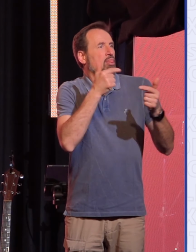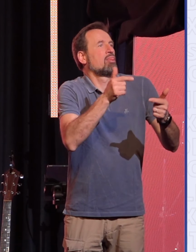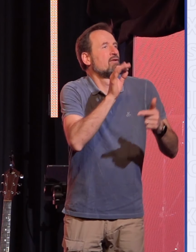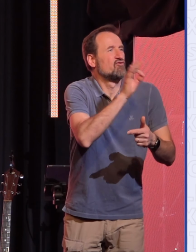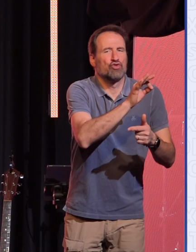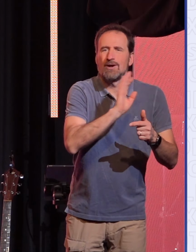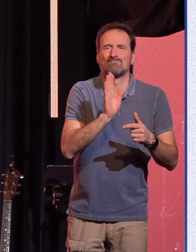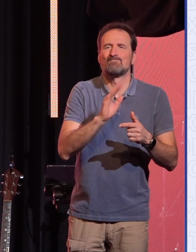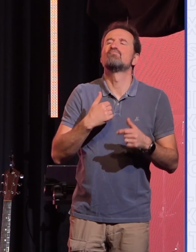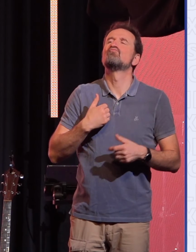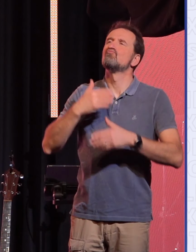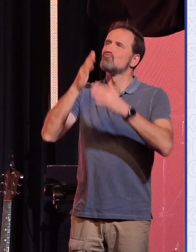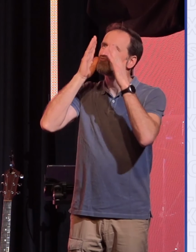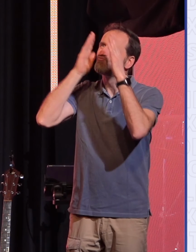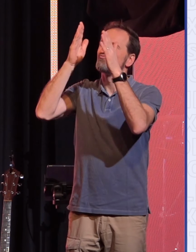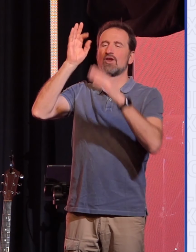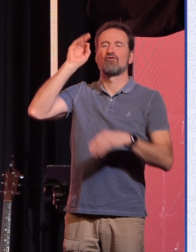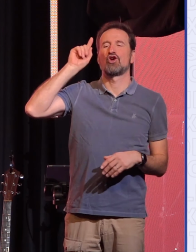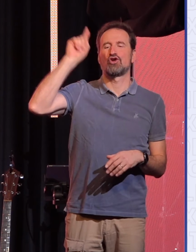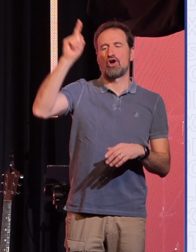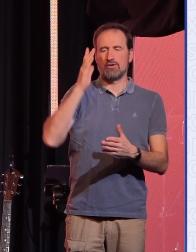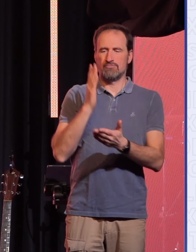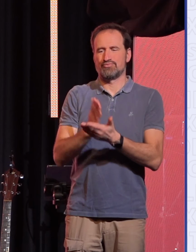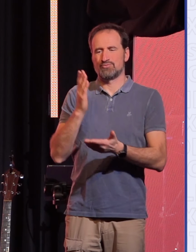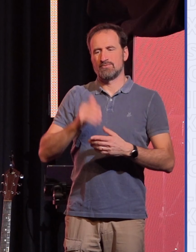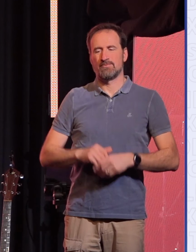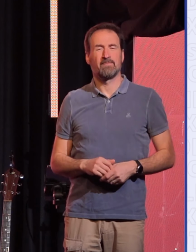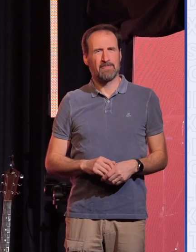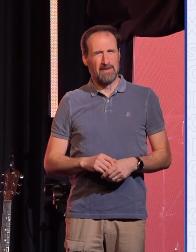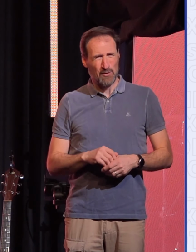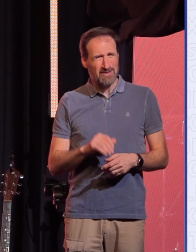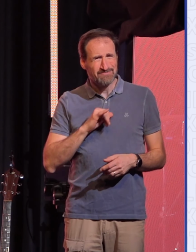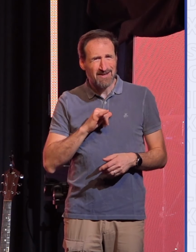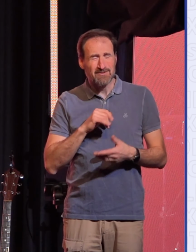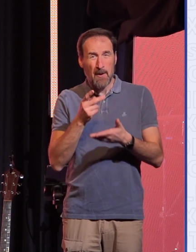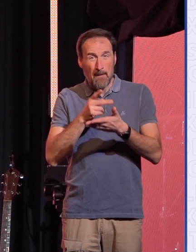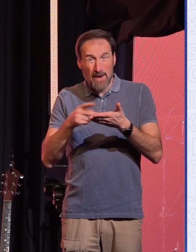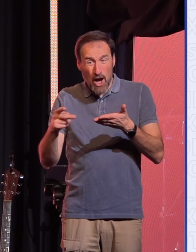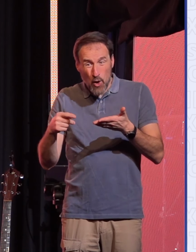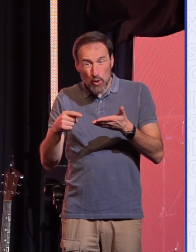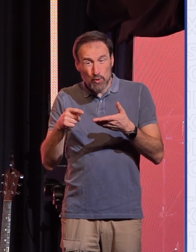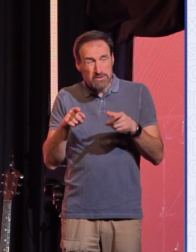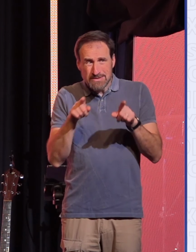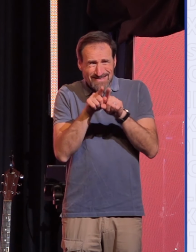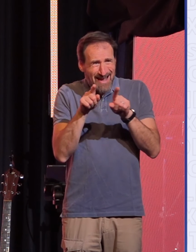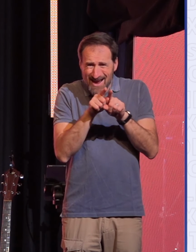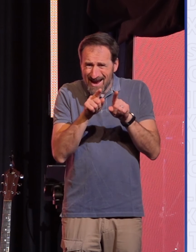Und Paulus spricht über was ganz was Ähnliches, oder spricht, nein, nicht was Ähnliches, er sagt eigentlich genau das Gleiche.